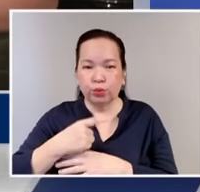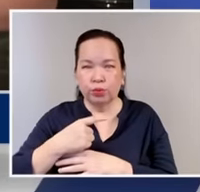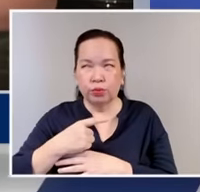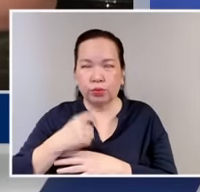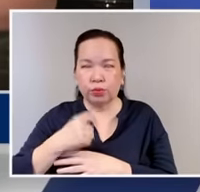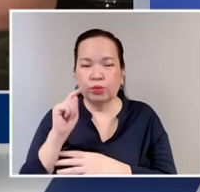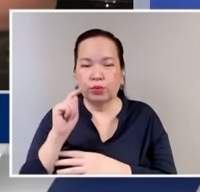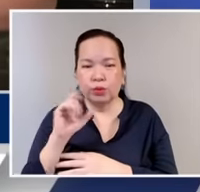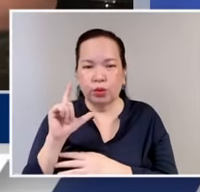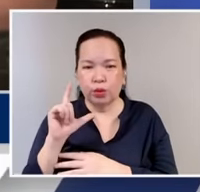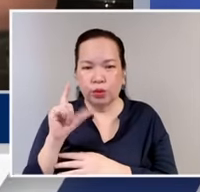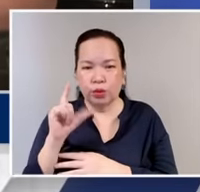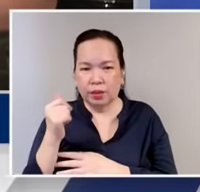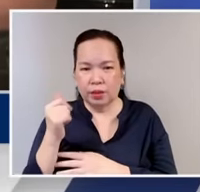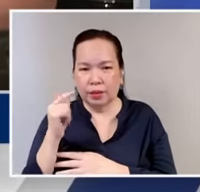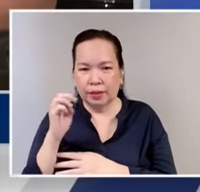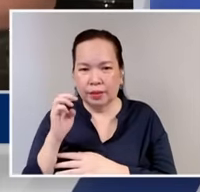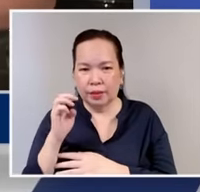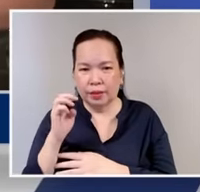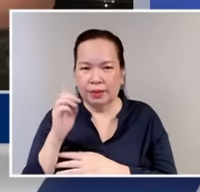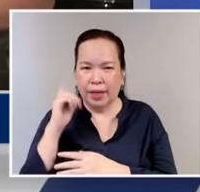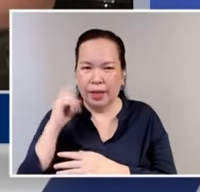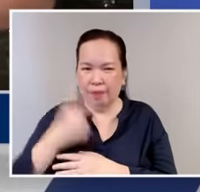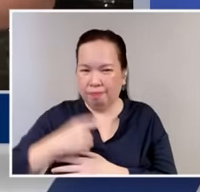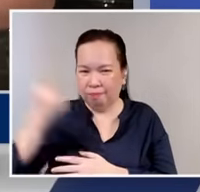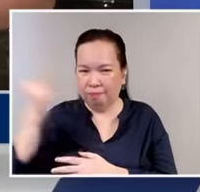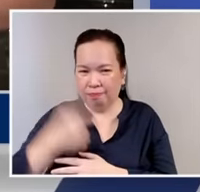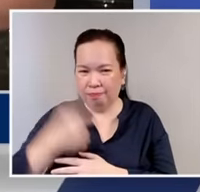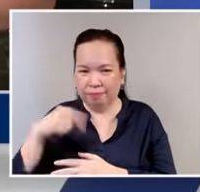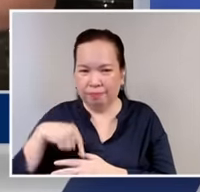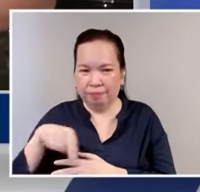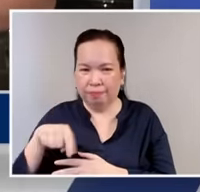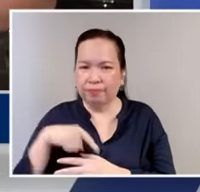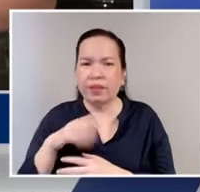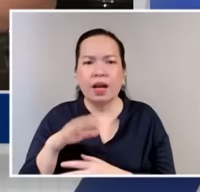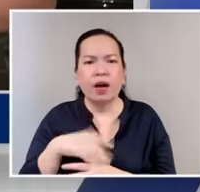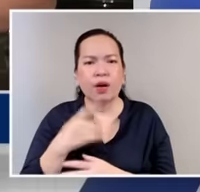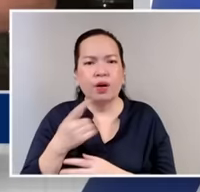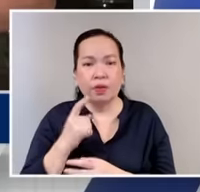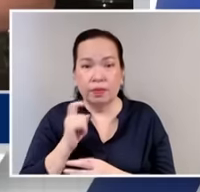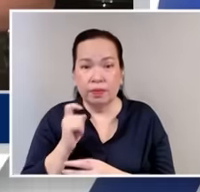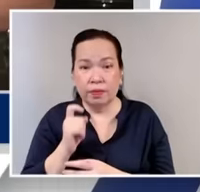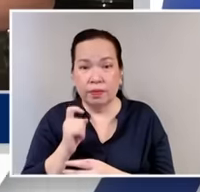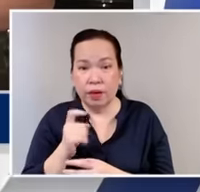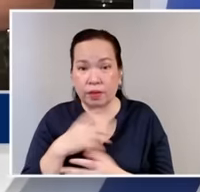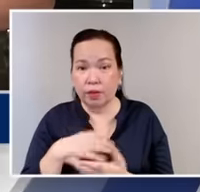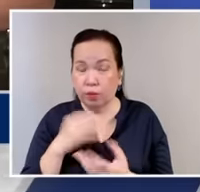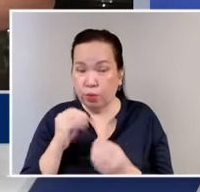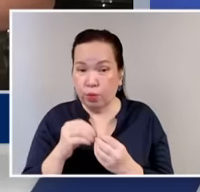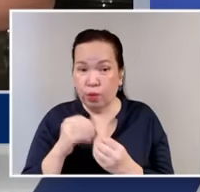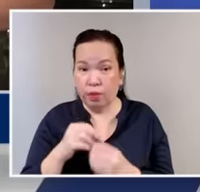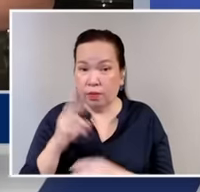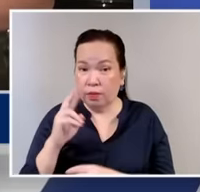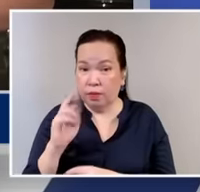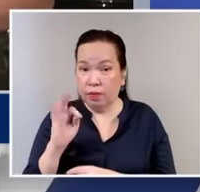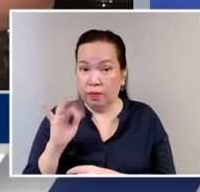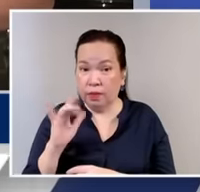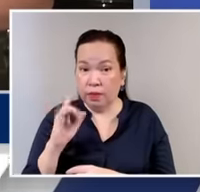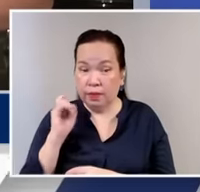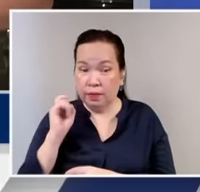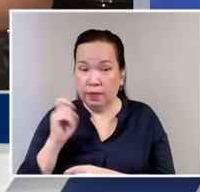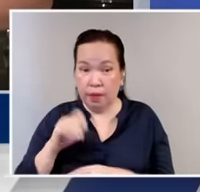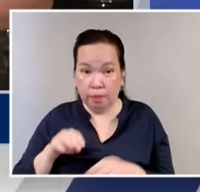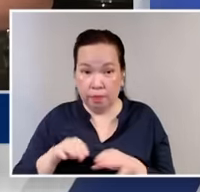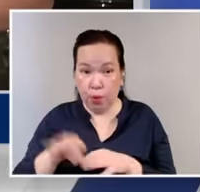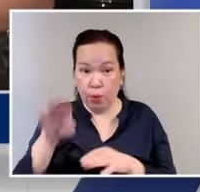Manabat. Johnson, kamusta na ang traffic ngayon dyan at totoo bang mabilis ang transaksyon kapag naka-RFID?